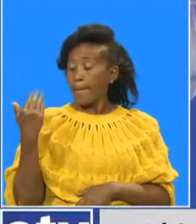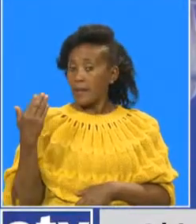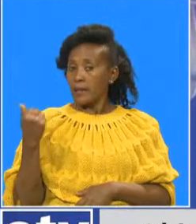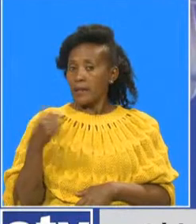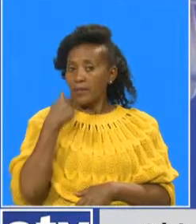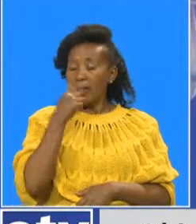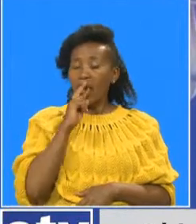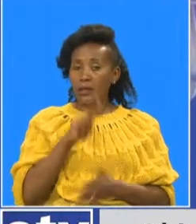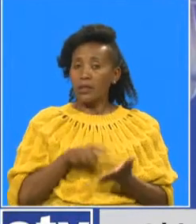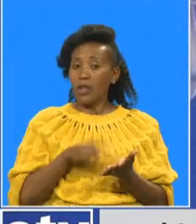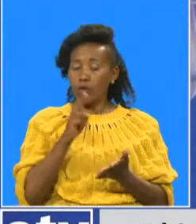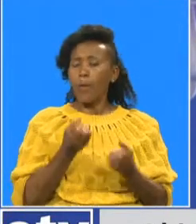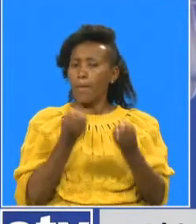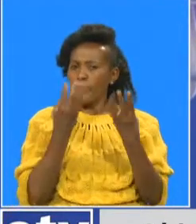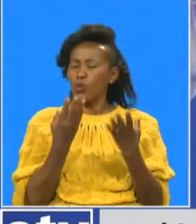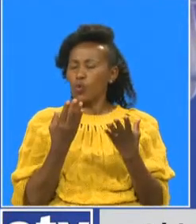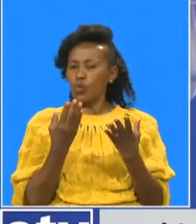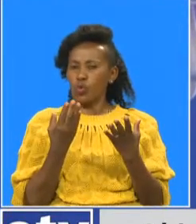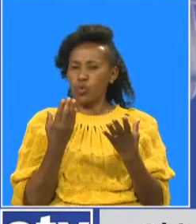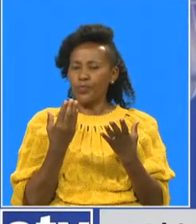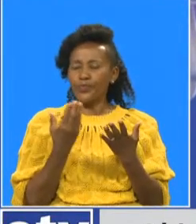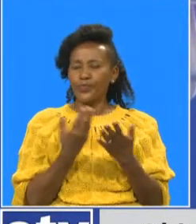ቅድም እንዳነሳሁት ብዙዎቹ ባይዘወይ